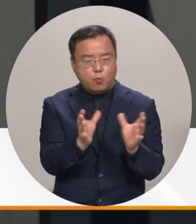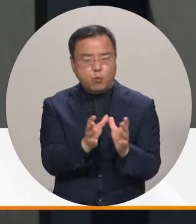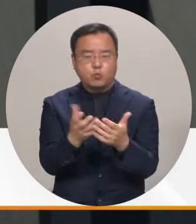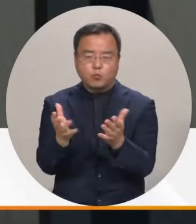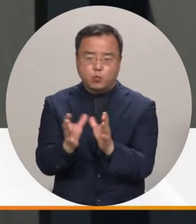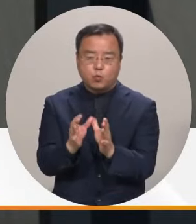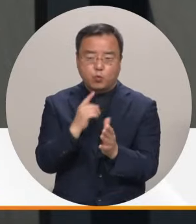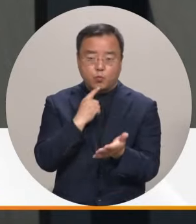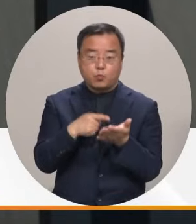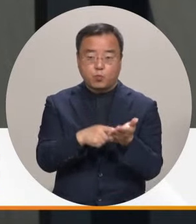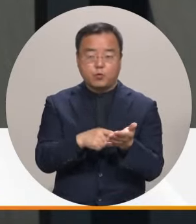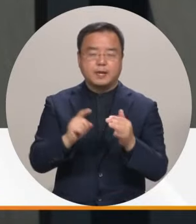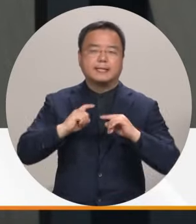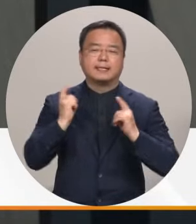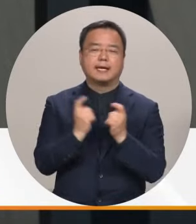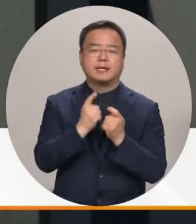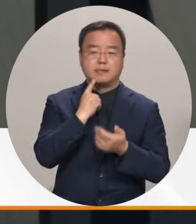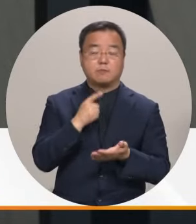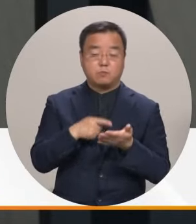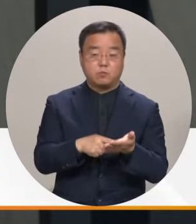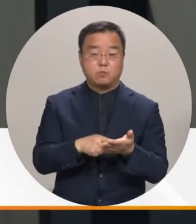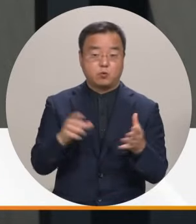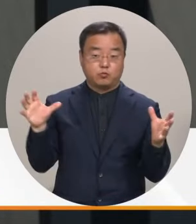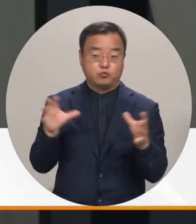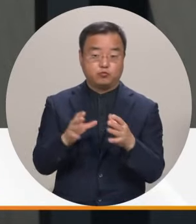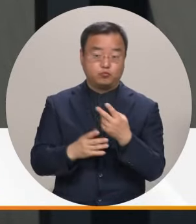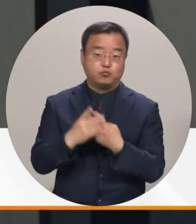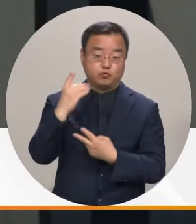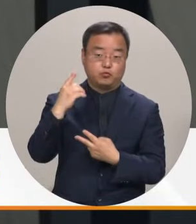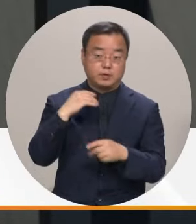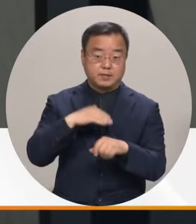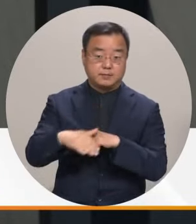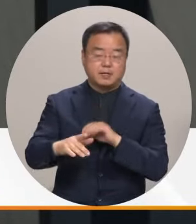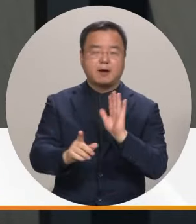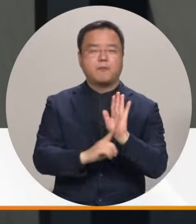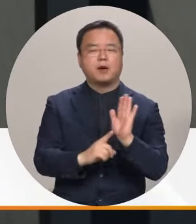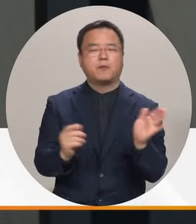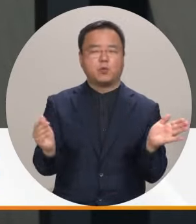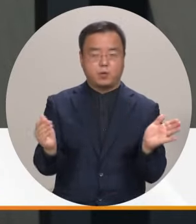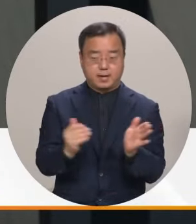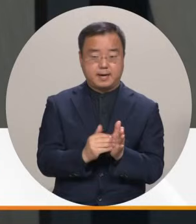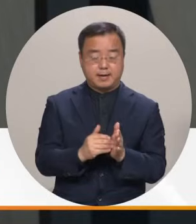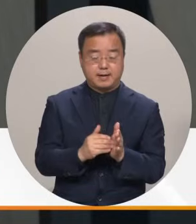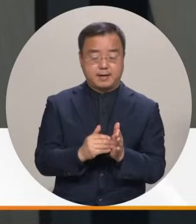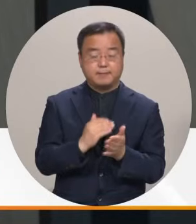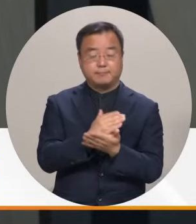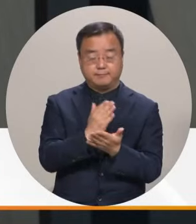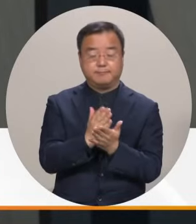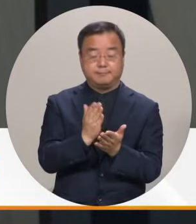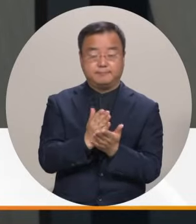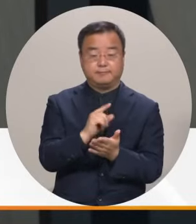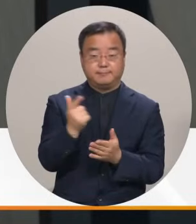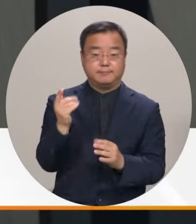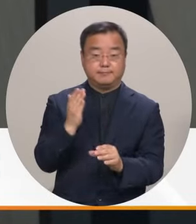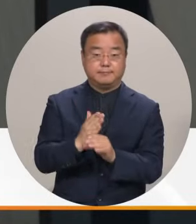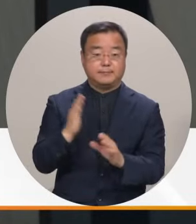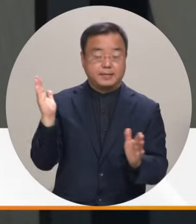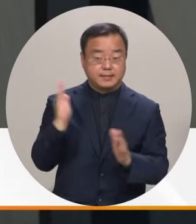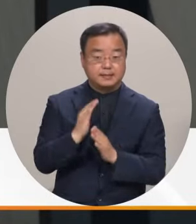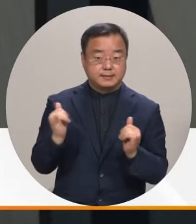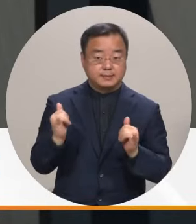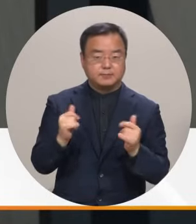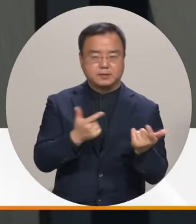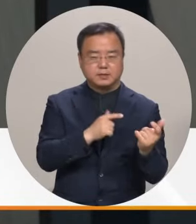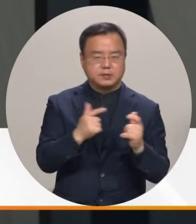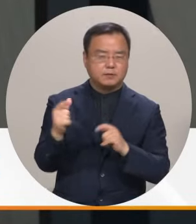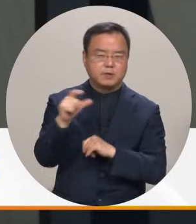보고서라 그가 개인별 보고서 또 뭐 융합 보고서 그리고 발표 이런 부분들이 있기 때문에 우리 학생들이 그런 부분들을 좀